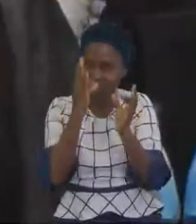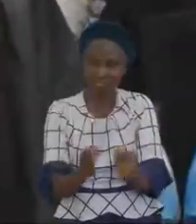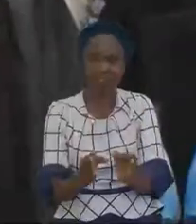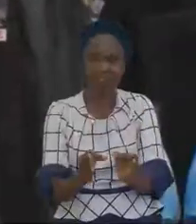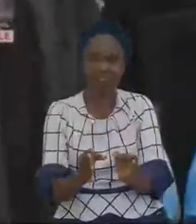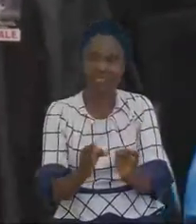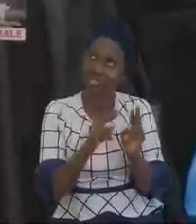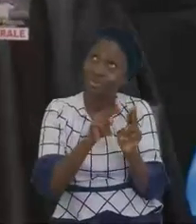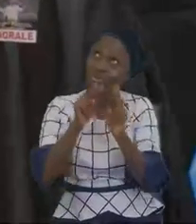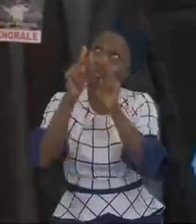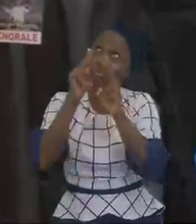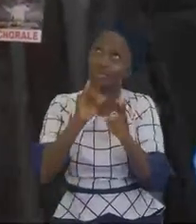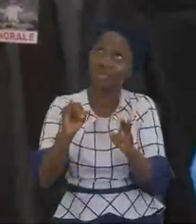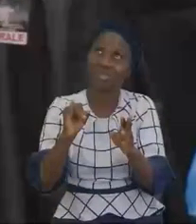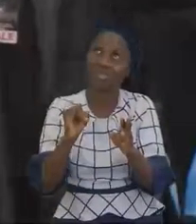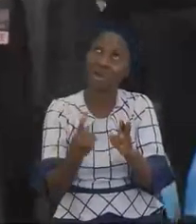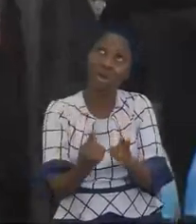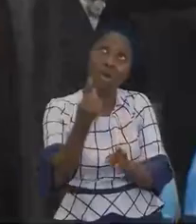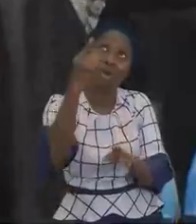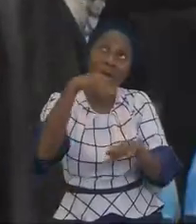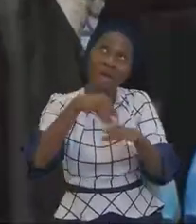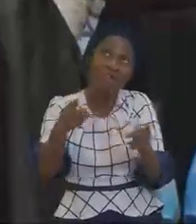ayant les regards sur ma destination,